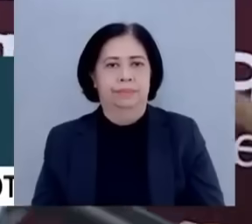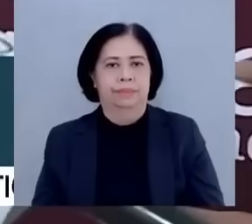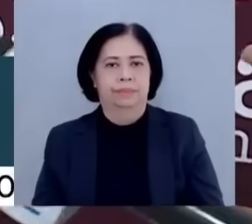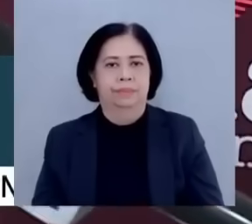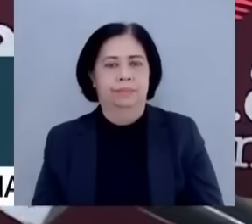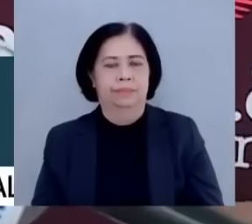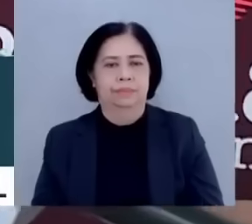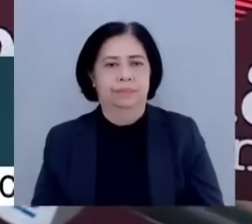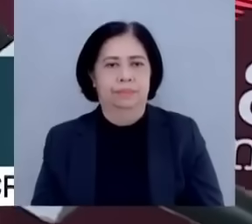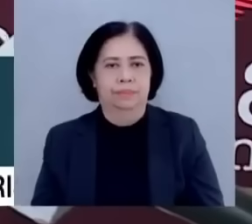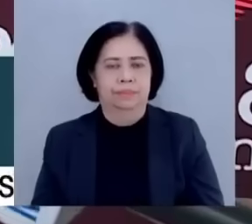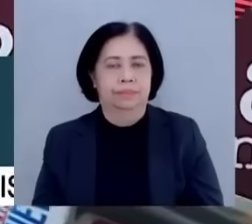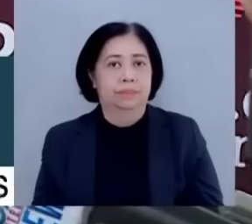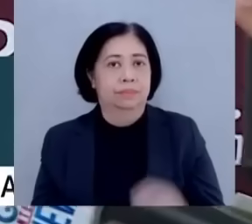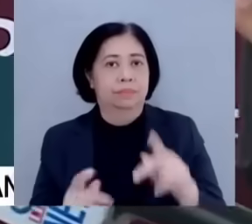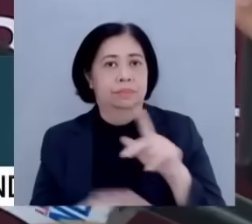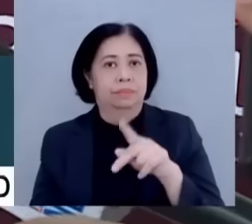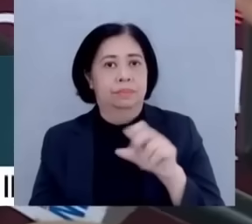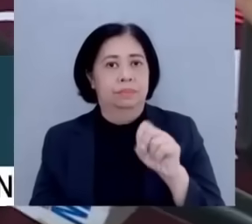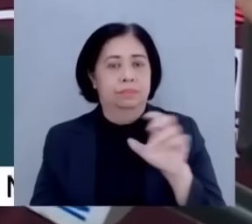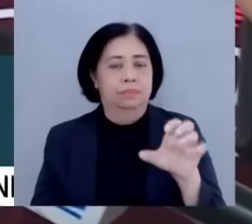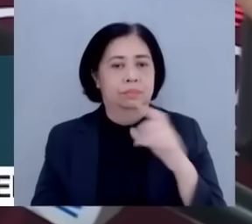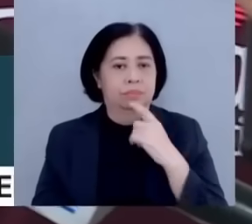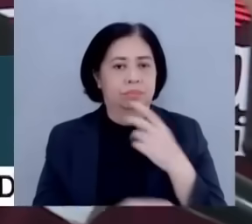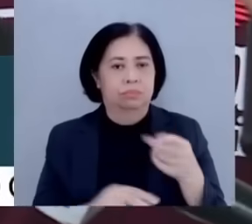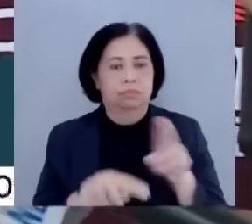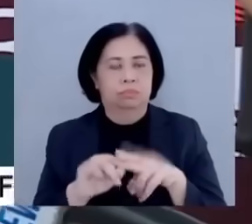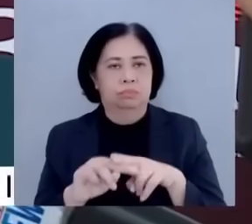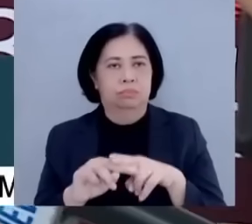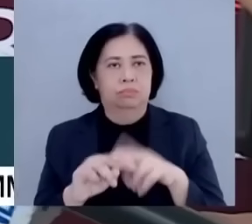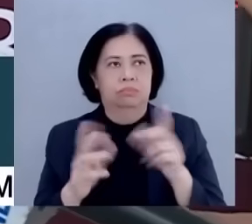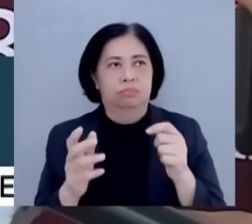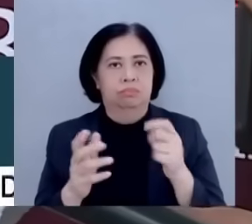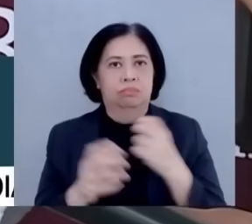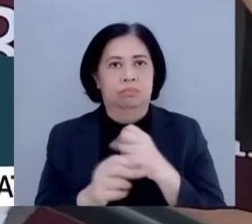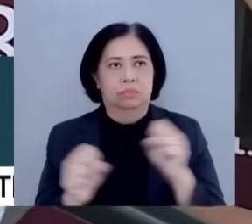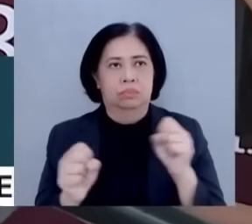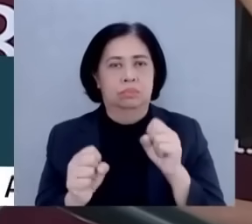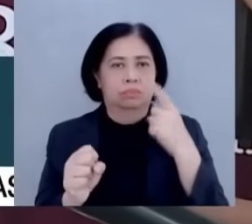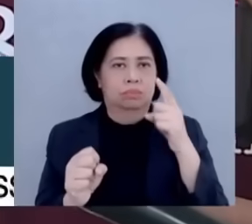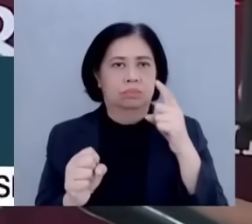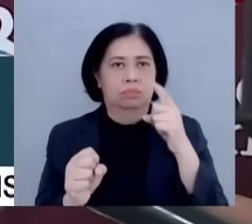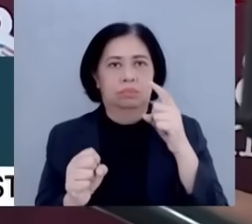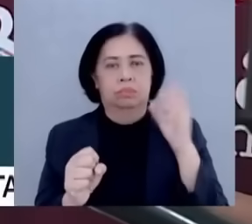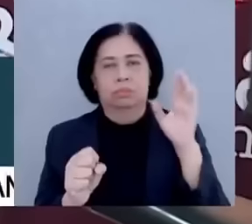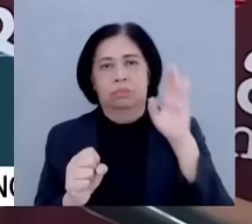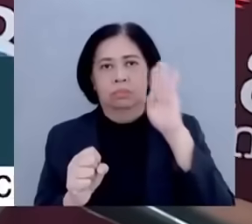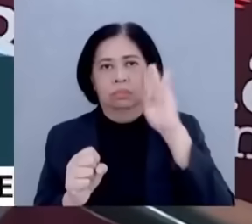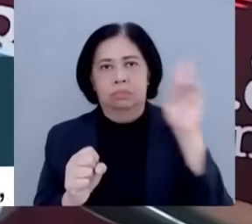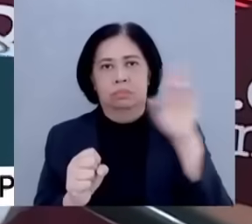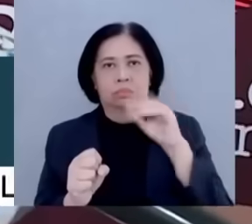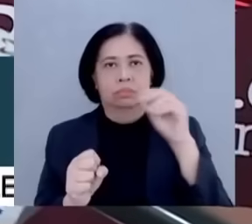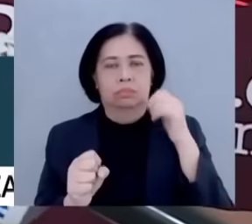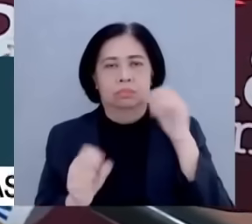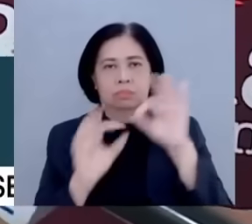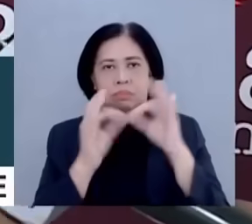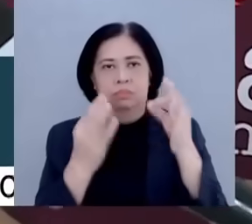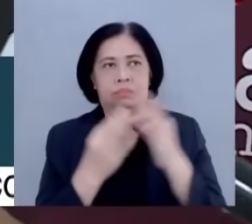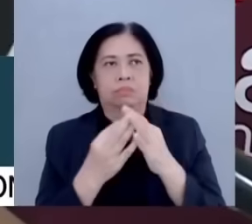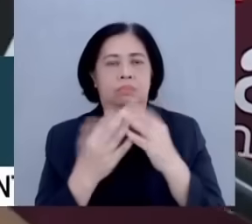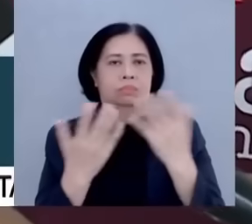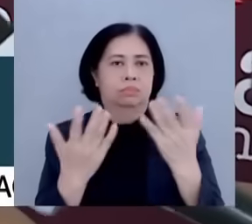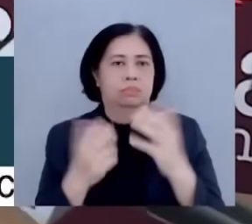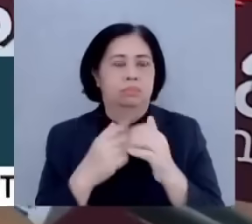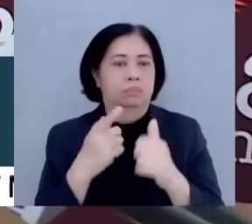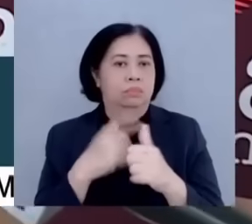ma'am, the BSC has doubled the security for the resident, first aid, and for the first family. Okay, sige, unahin ko